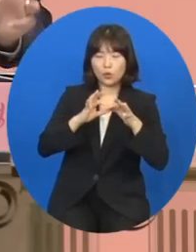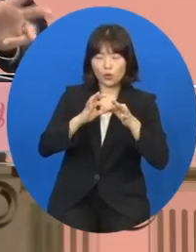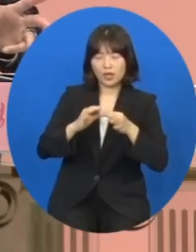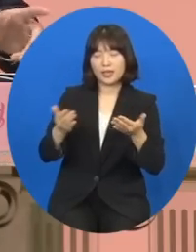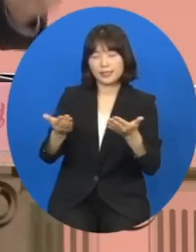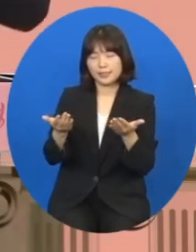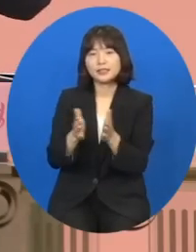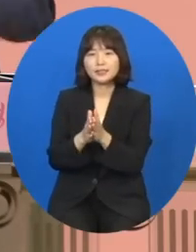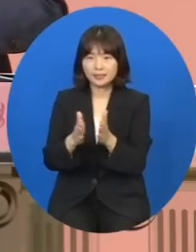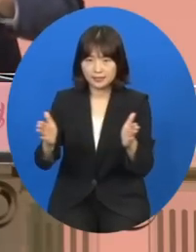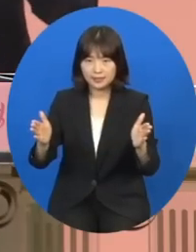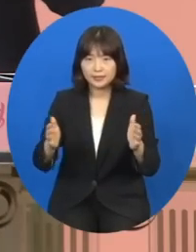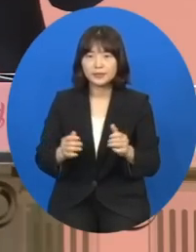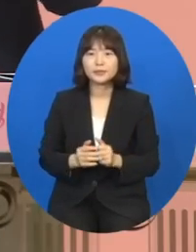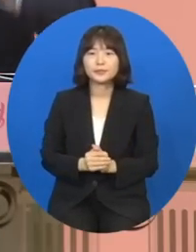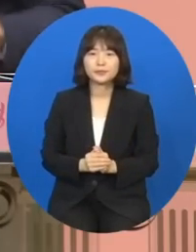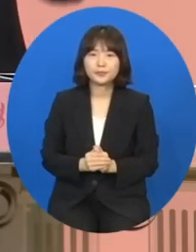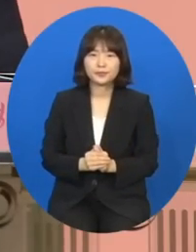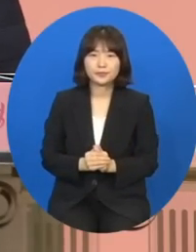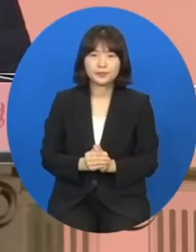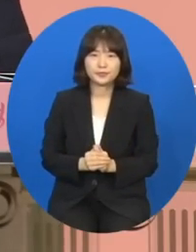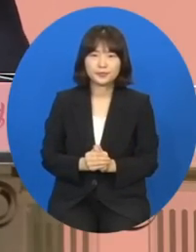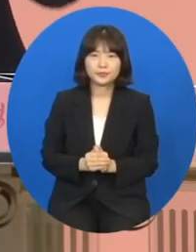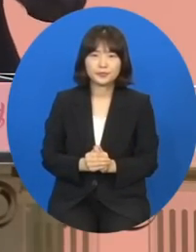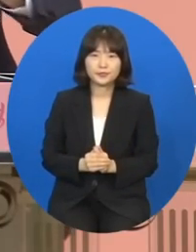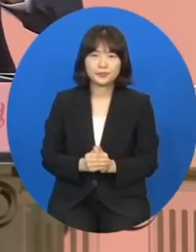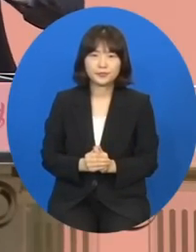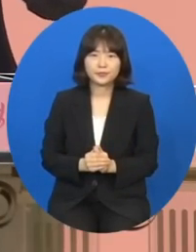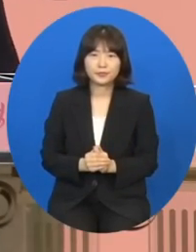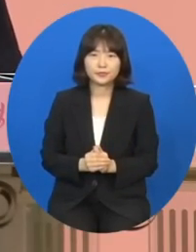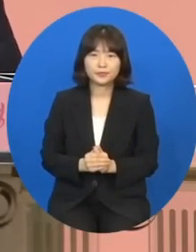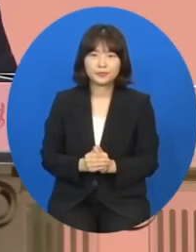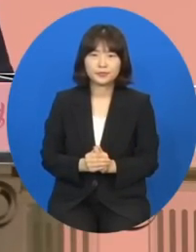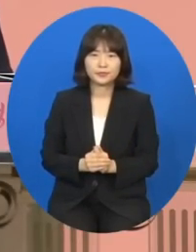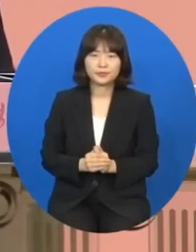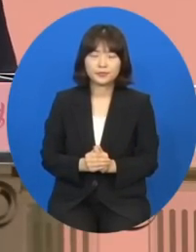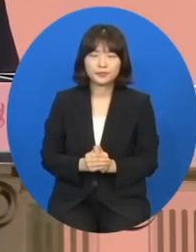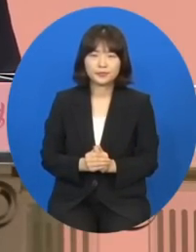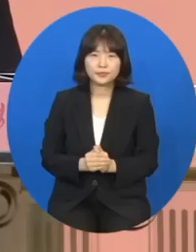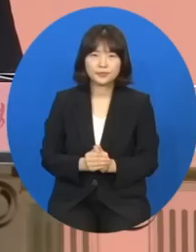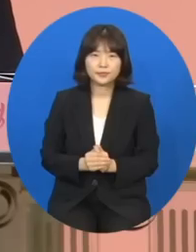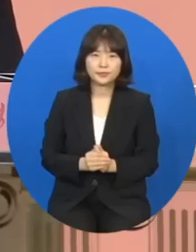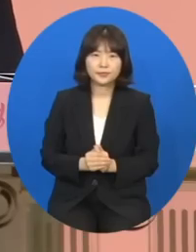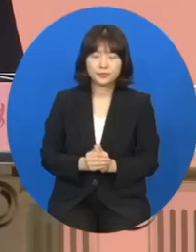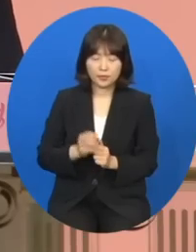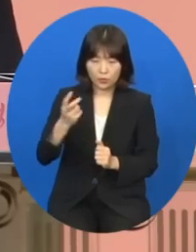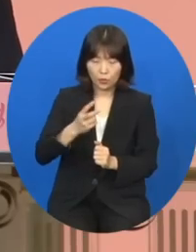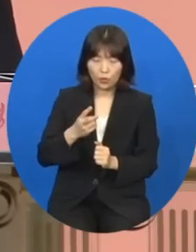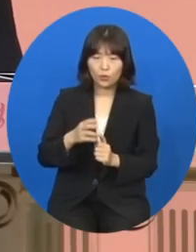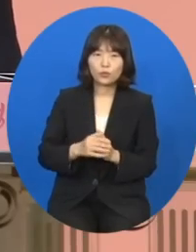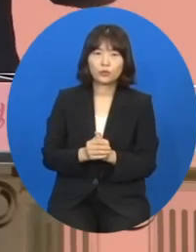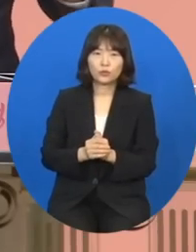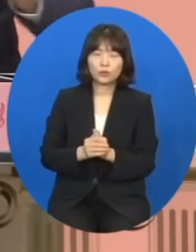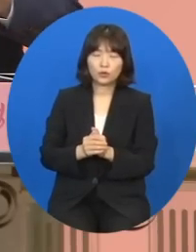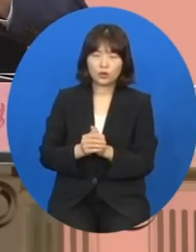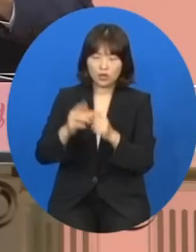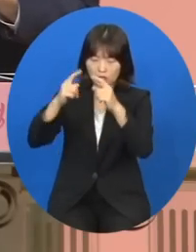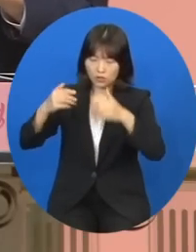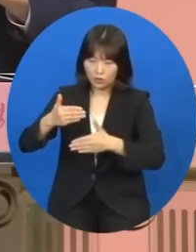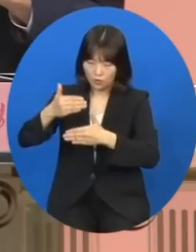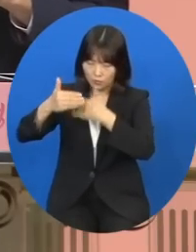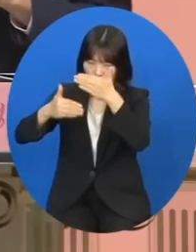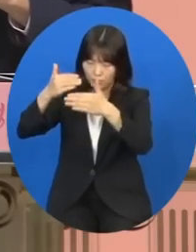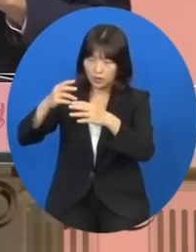넣어 더워 하여 그와 루버 주위 볕 엥 po 업 출석 암 그리고 그렇게 성벽을 재건 하실 때